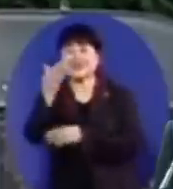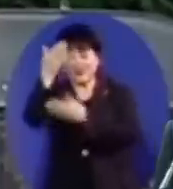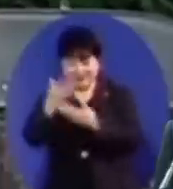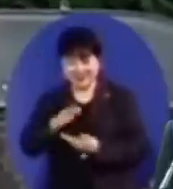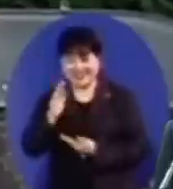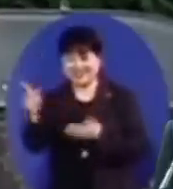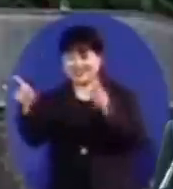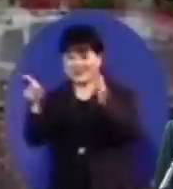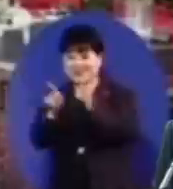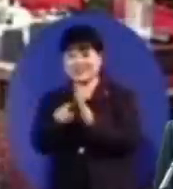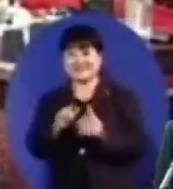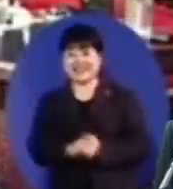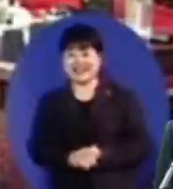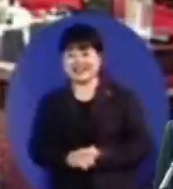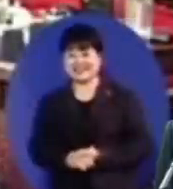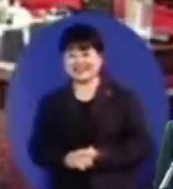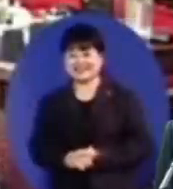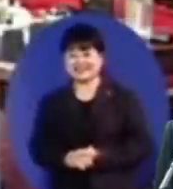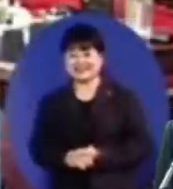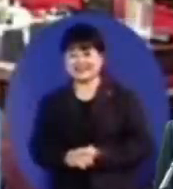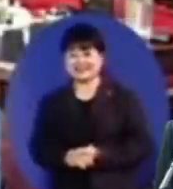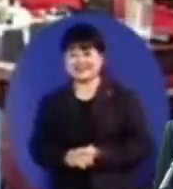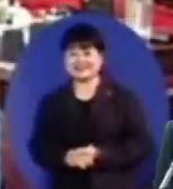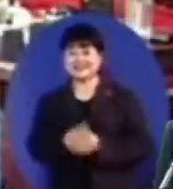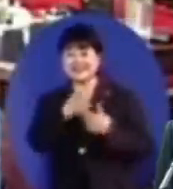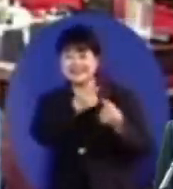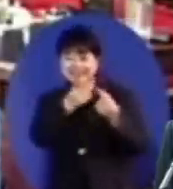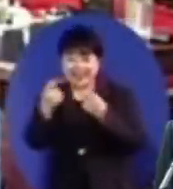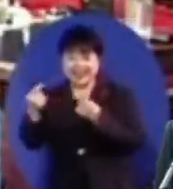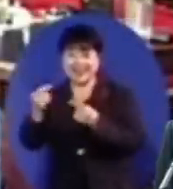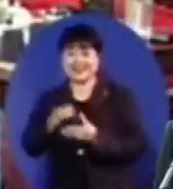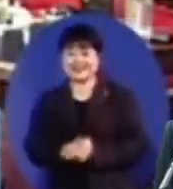얻게 되는 것입니다. 이렇게